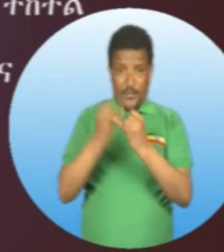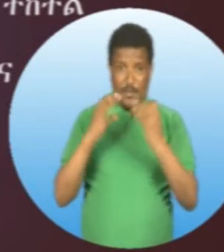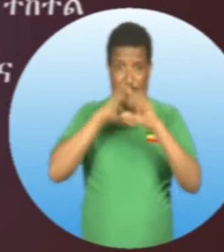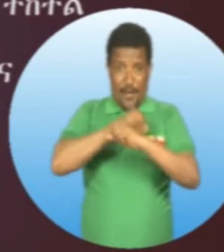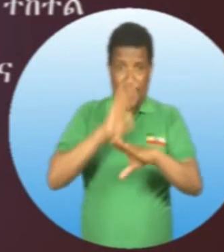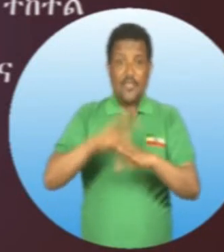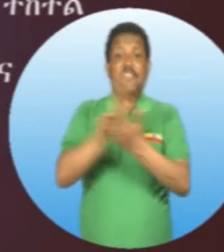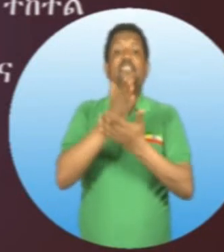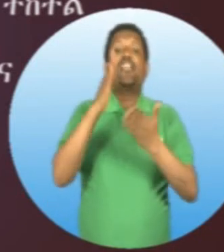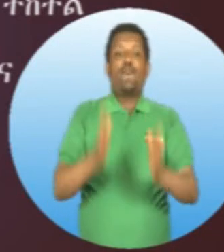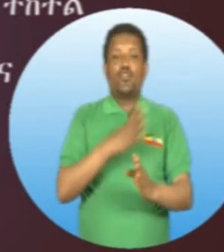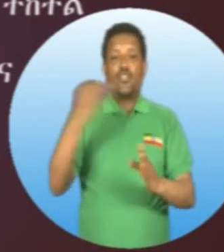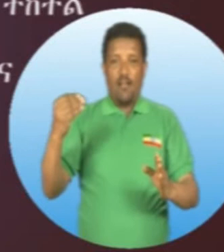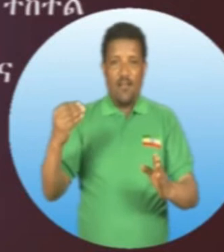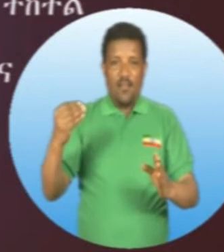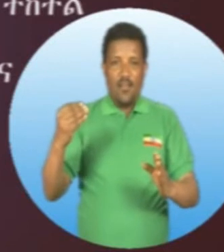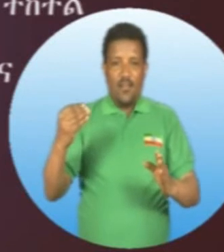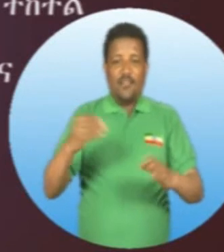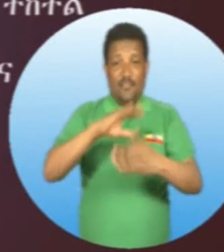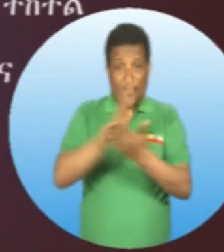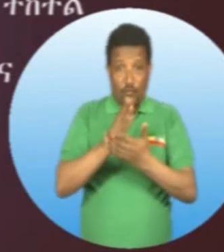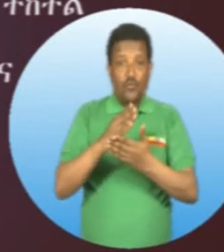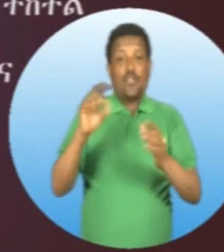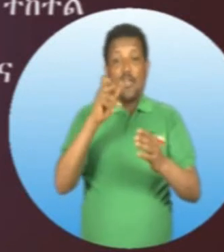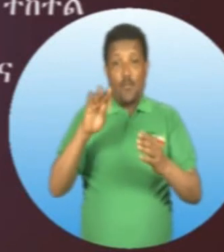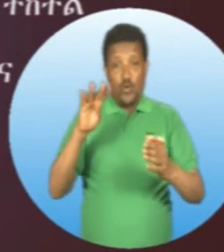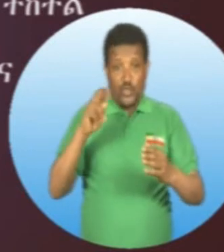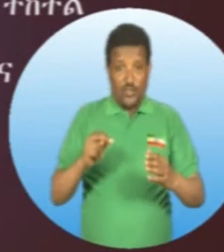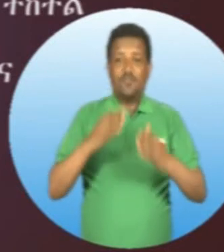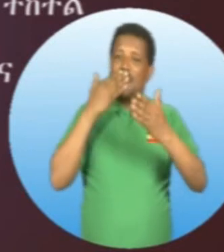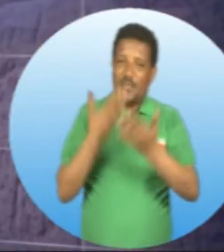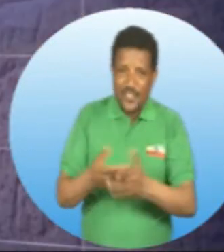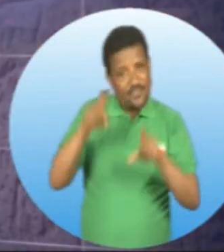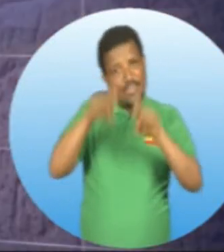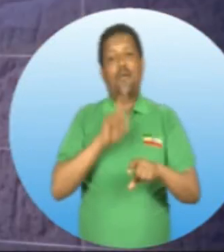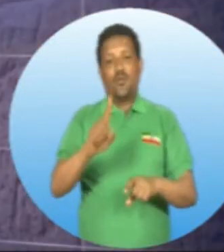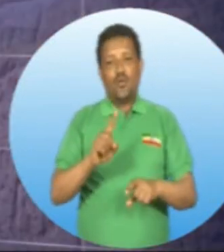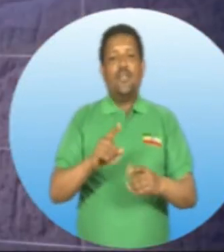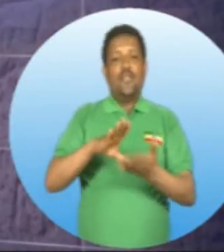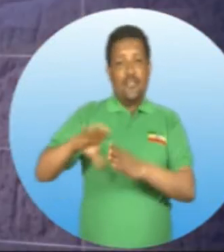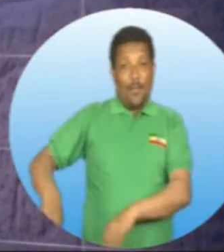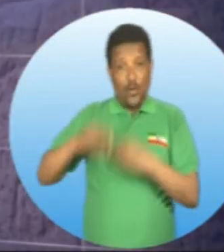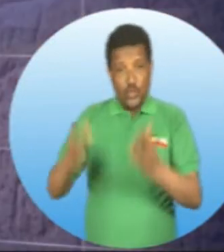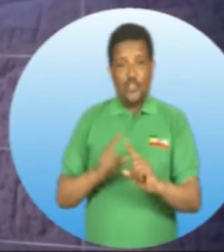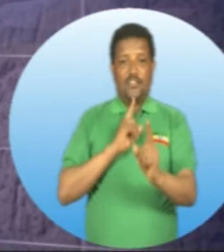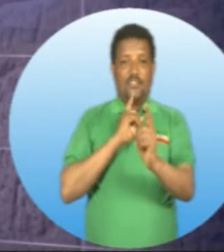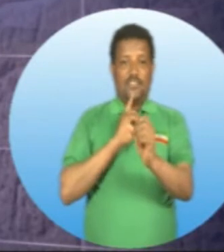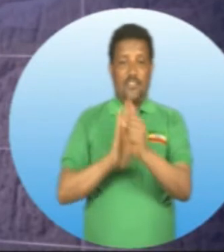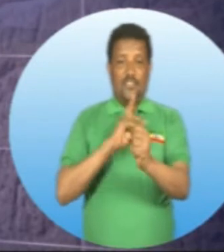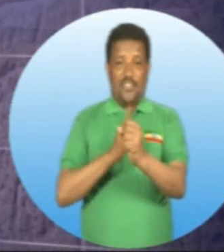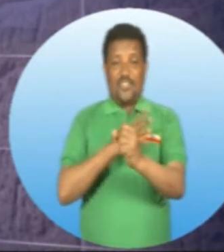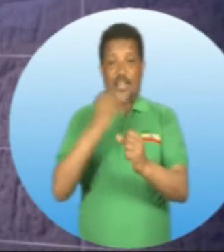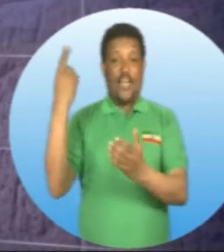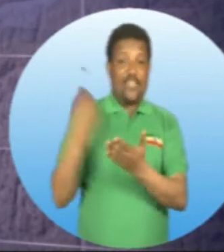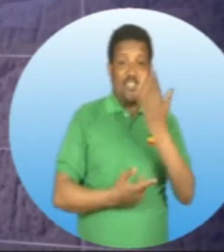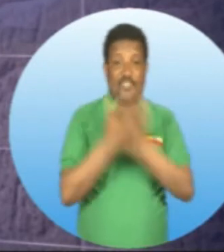ማጠቃለያ ላይም ተሳታፊዎችንና ታዳሚዎችን ማመስገን ተገቢ ነው። ተማሪዎች ንግግርንና